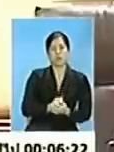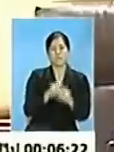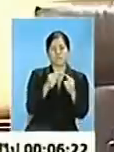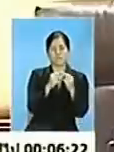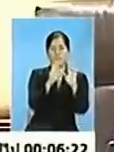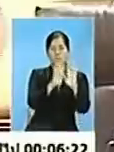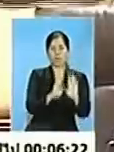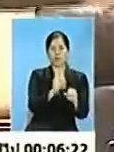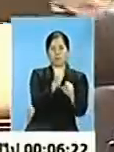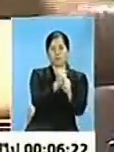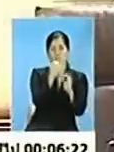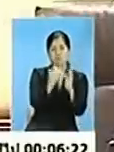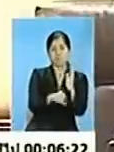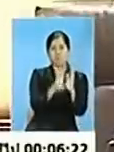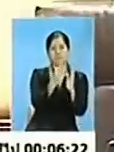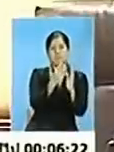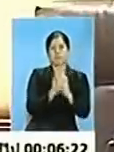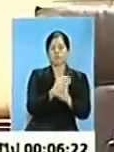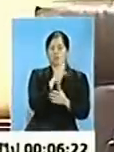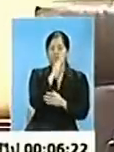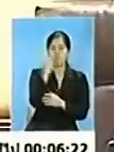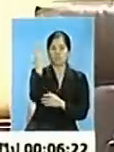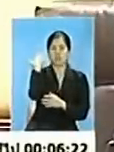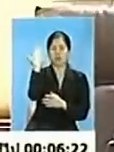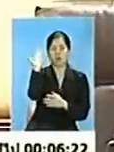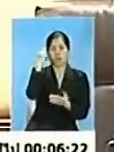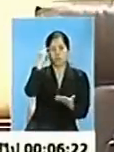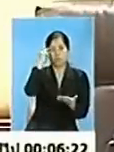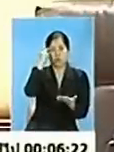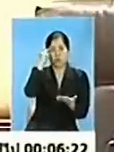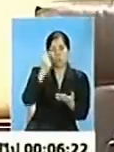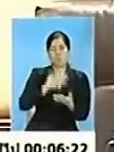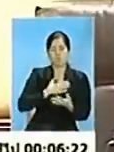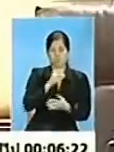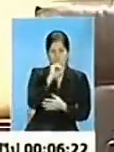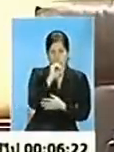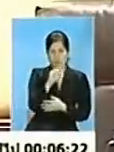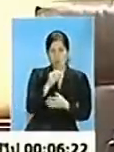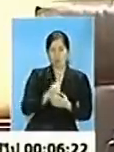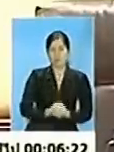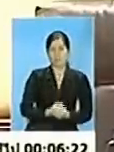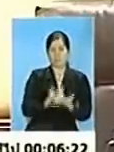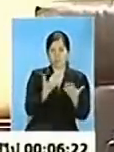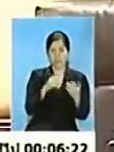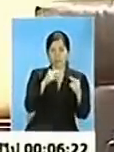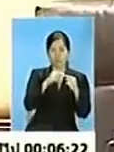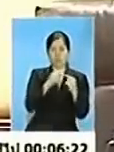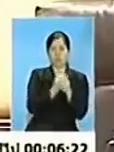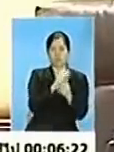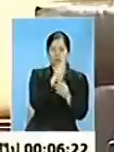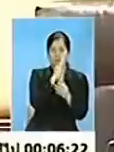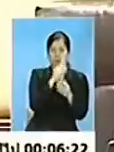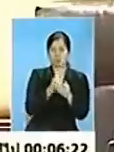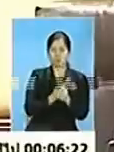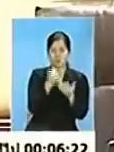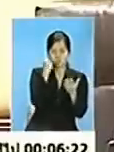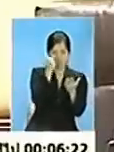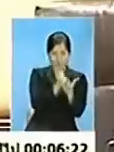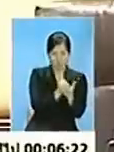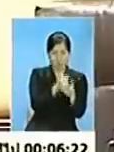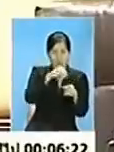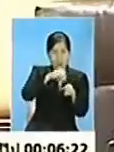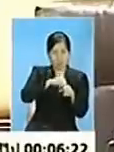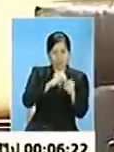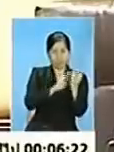ณะอย่างนี้ถ้ามีเมื่อก่อนผมไม่ทราบผมย้ำอีกครั้งนะท่านประธานพอมาอยู่เมืองไทย30วันเนี่ยเมื่อก่อนมันห